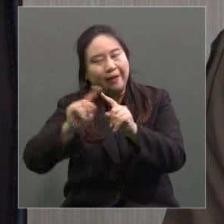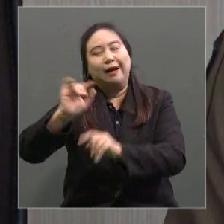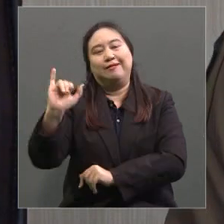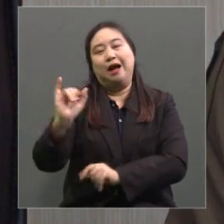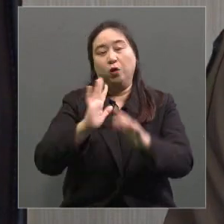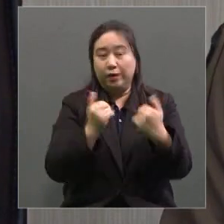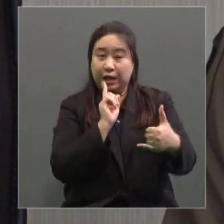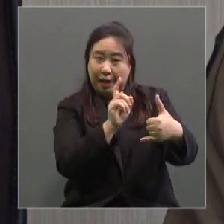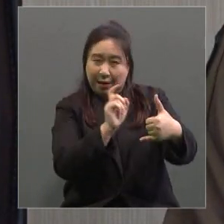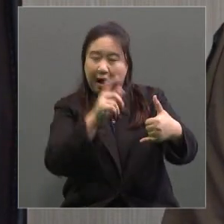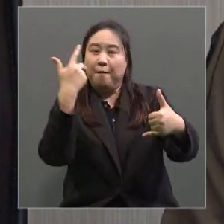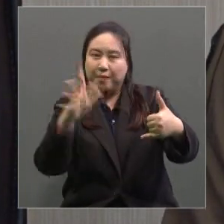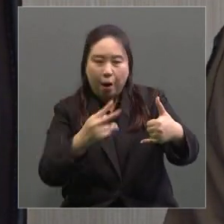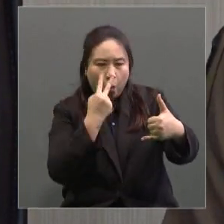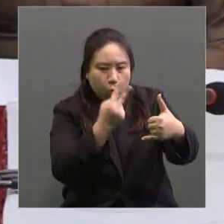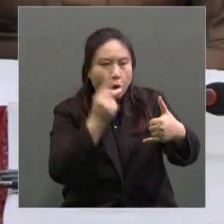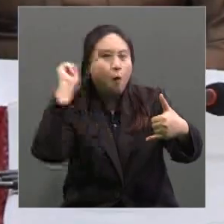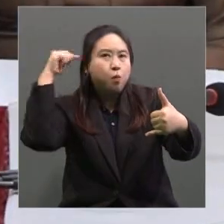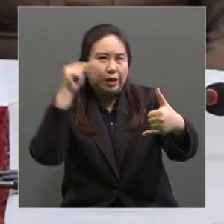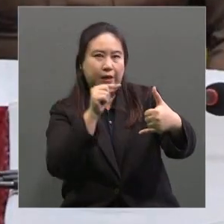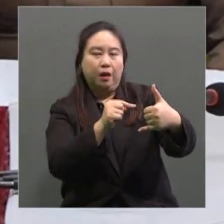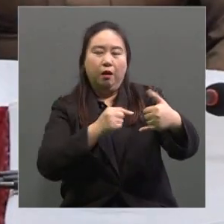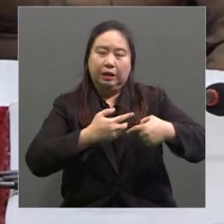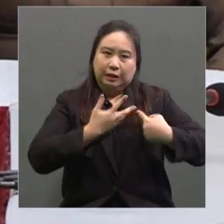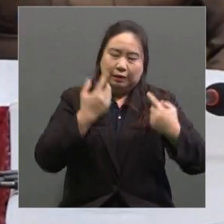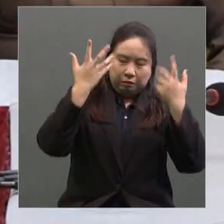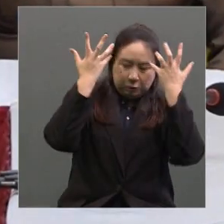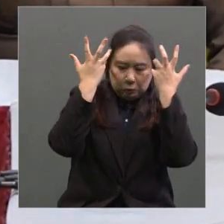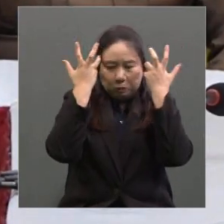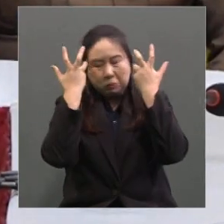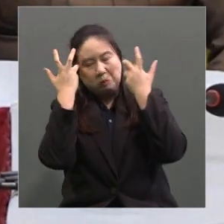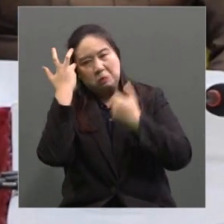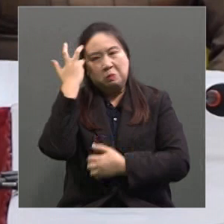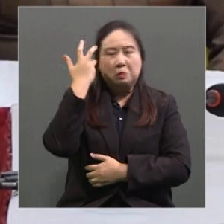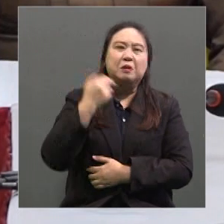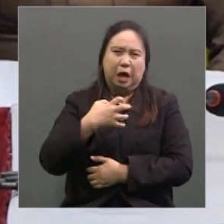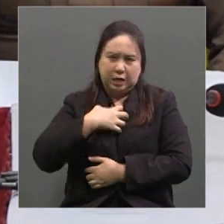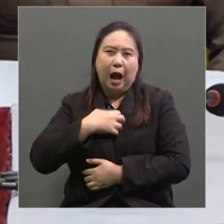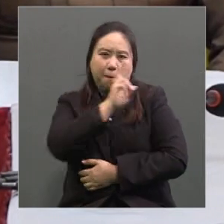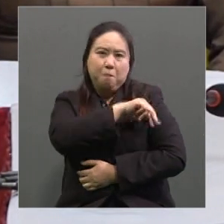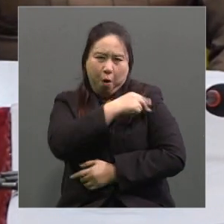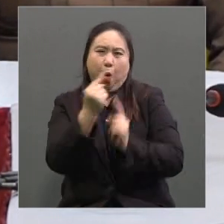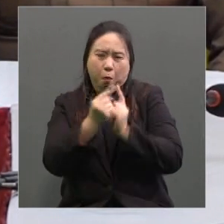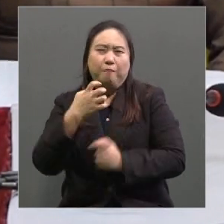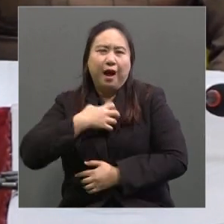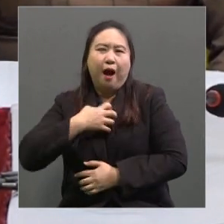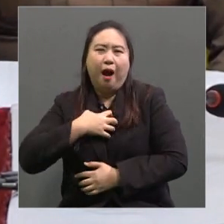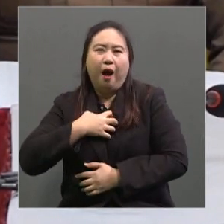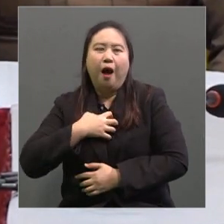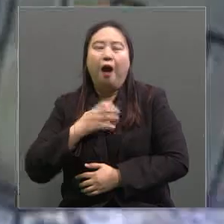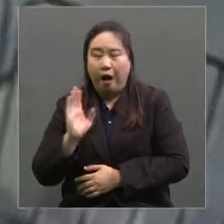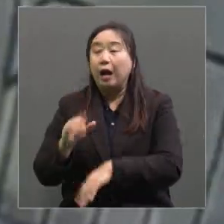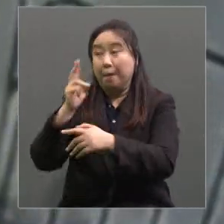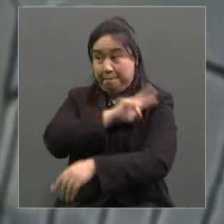สร็จสิ้นแล้วพบว่าสภาพจิตใจของน้องยังย่ำแย่นะคะแล้วก็ต้องการพบแพทย์จึงมีการประสานแ